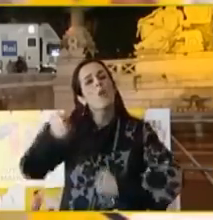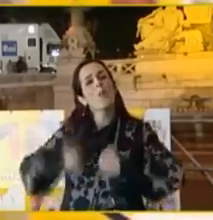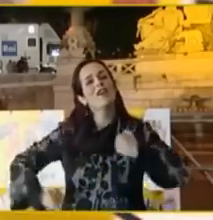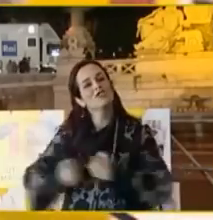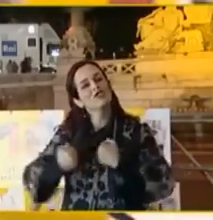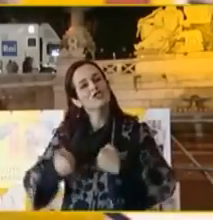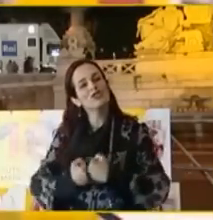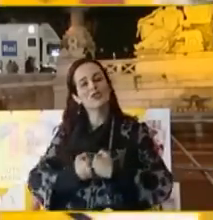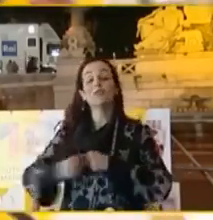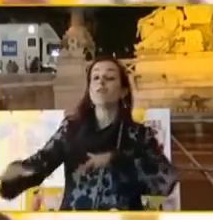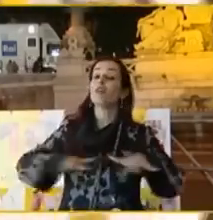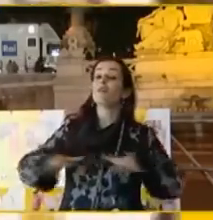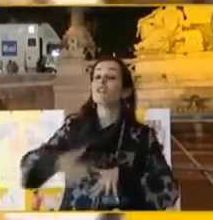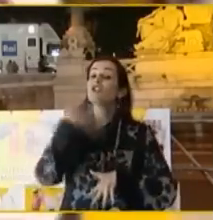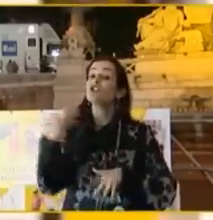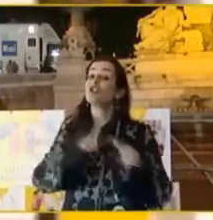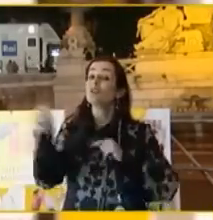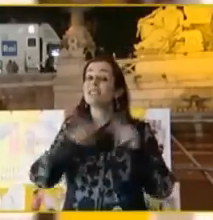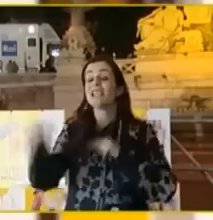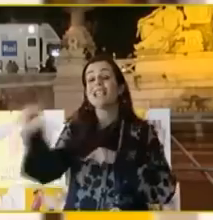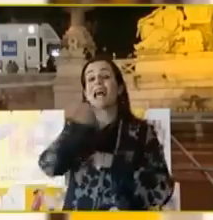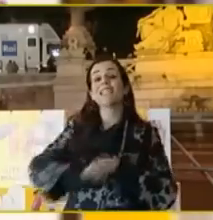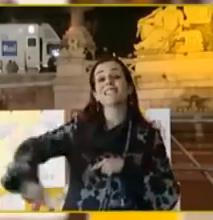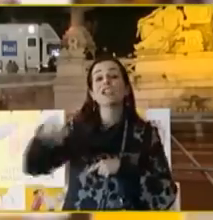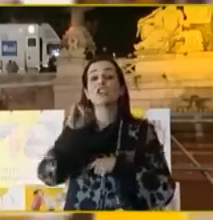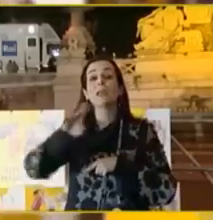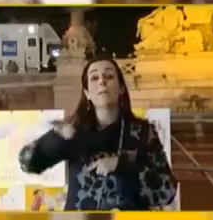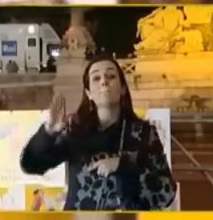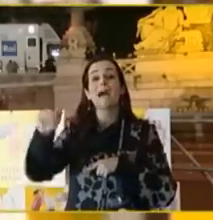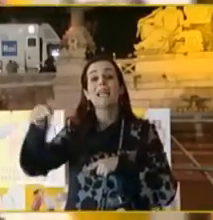Movimento 5 Stelle: Alessandro Di Battista, Paola Taverna,